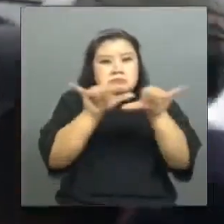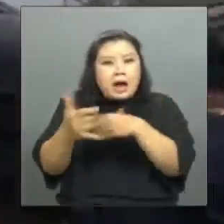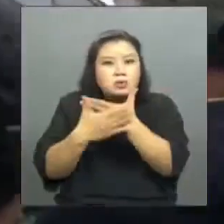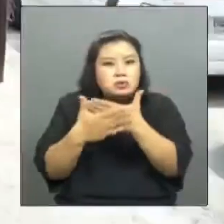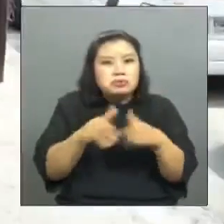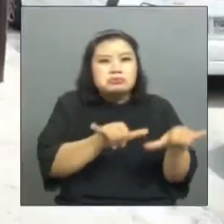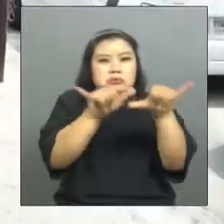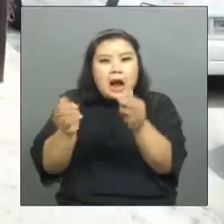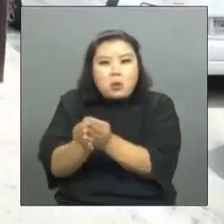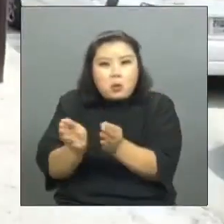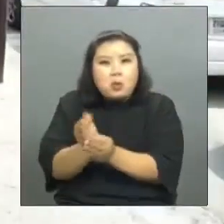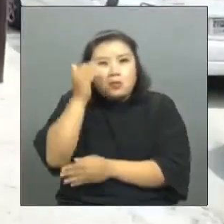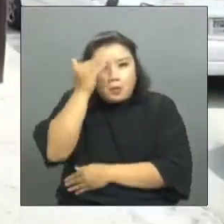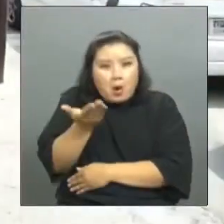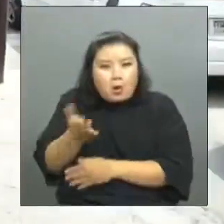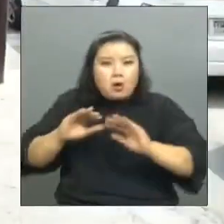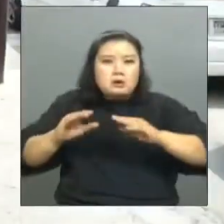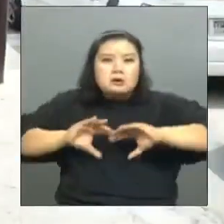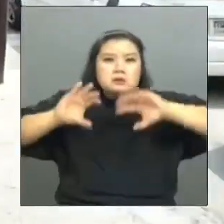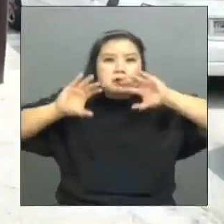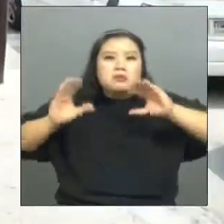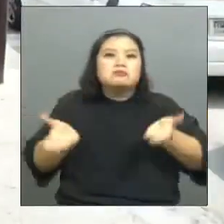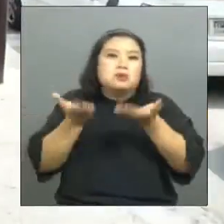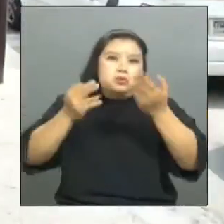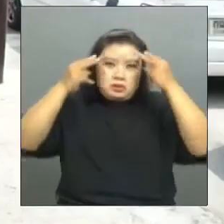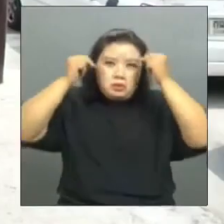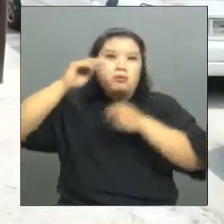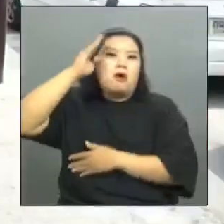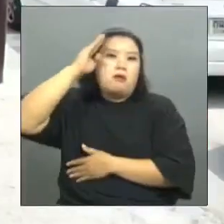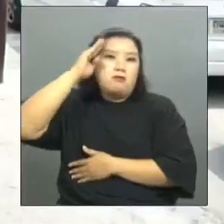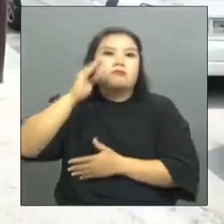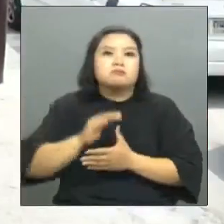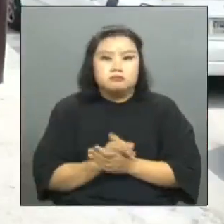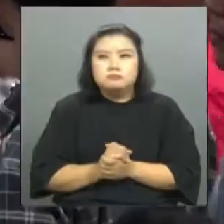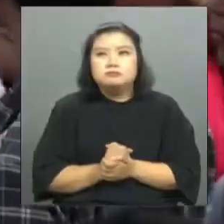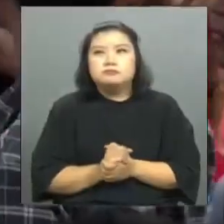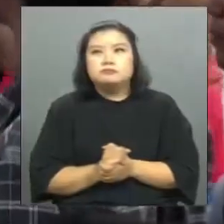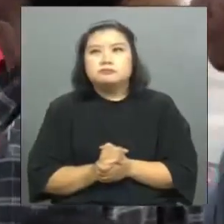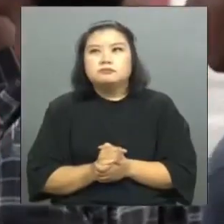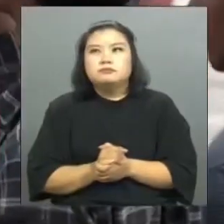การเมืองอื่นเข้าร่วมสนับสนุนพลเอกประยุทธ์จันทร์โอชาเป็นนายกรัฐมนตรีค่ะ